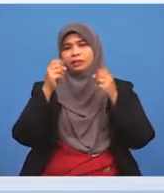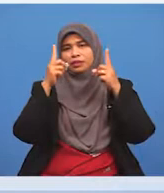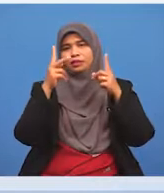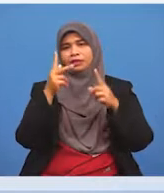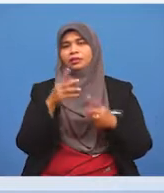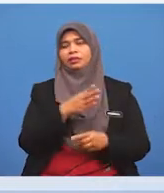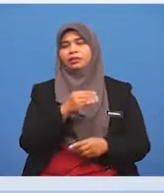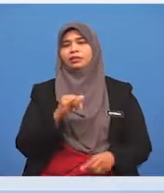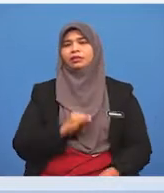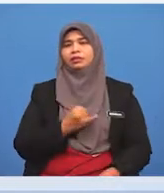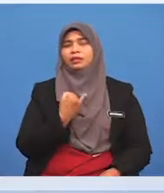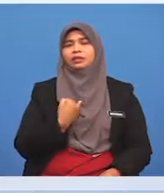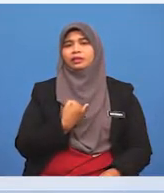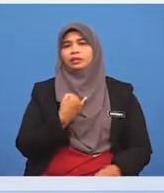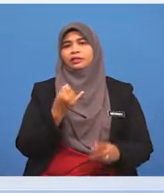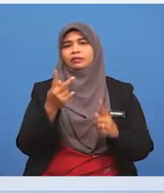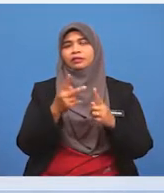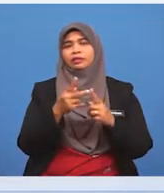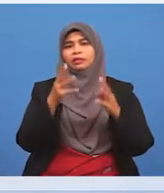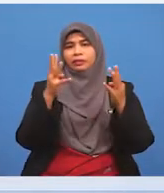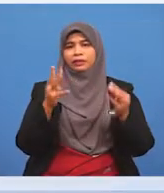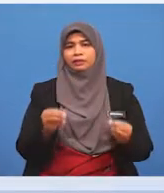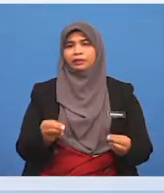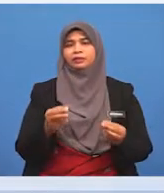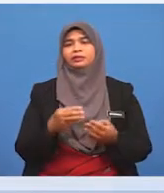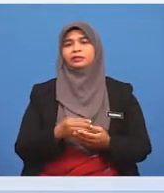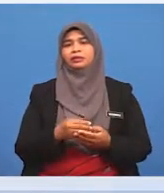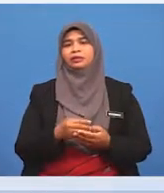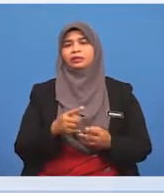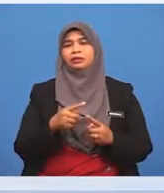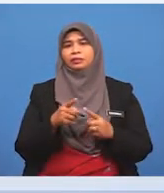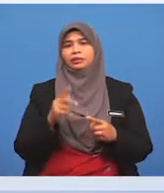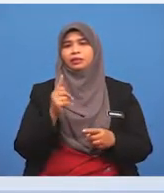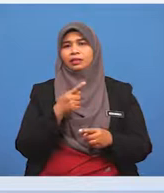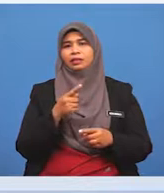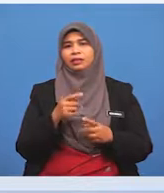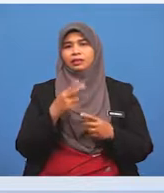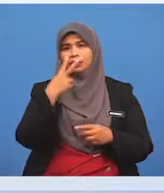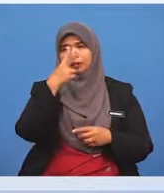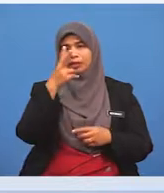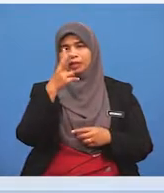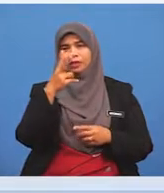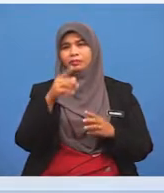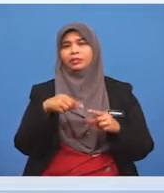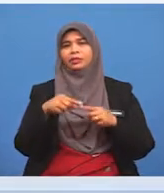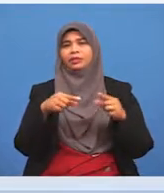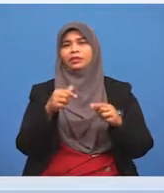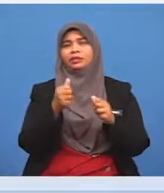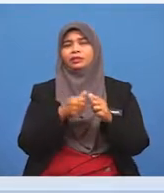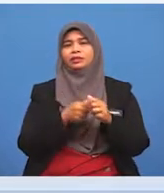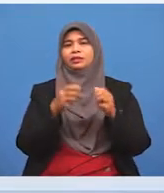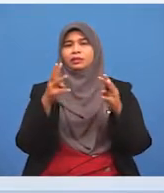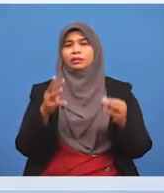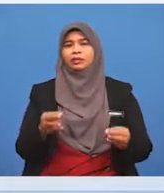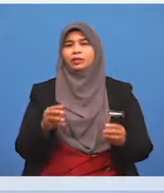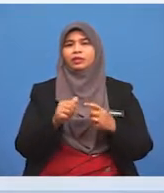manusia. Bila kita melihat pergerakan setiap makhluk mengikut peraturan Allah, sudah pasti kita akan